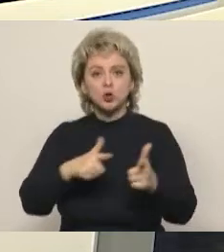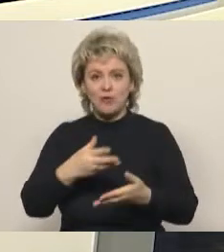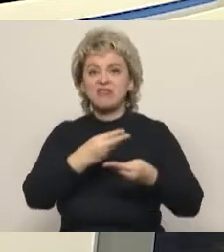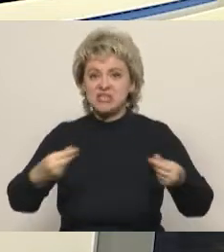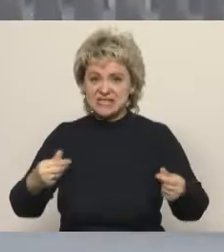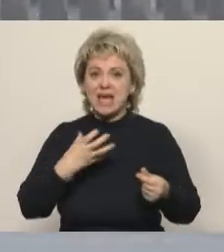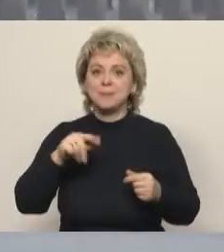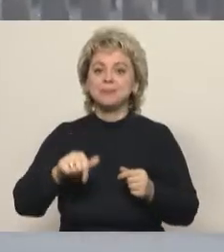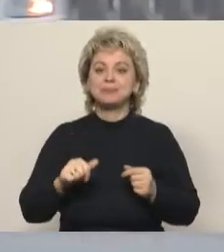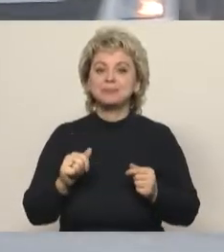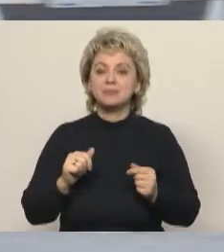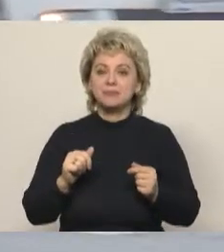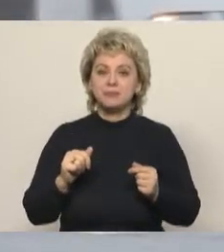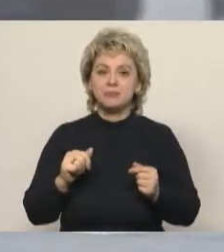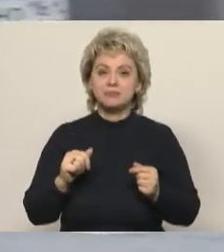весне.